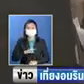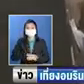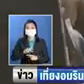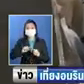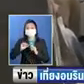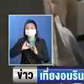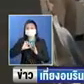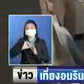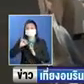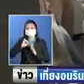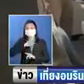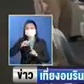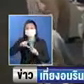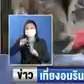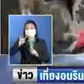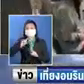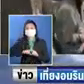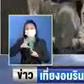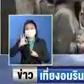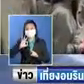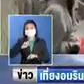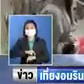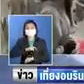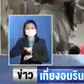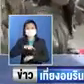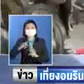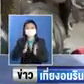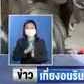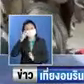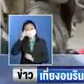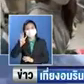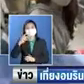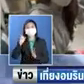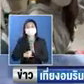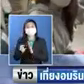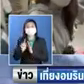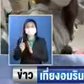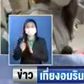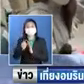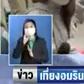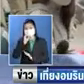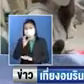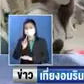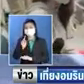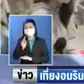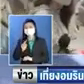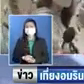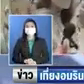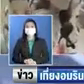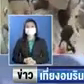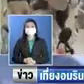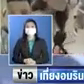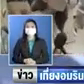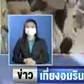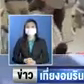ที่เชียงใหม่วันที่28กันยายนนะฮะรวมเวลาทั้งหมด4วันข้อหาอย่างที่ผมบอกไปนะครับคุณผู้ชมครับแต่ประเ